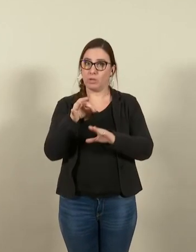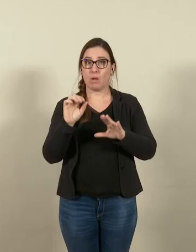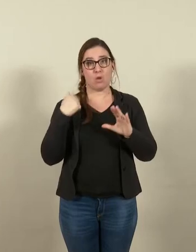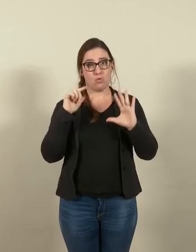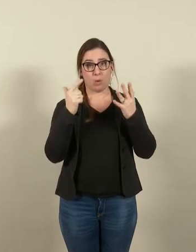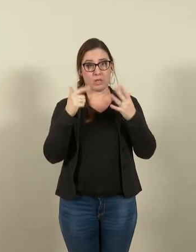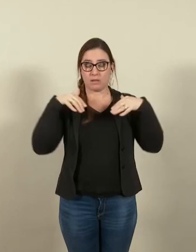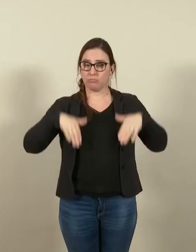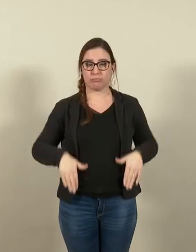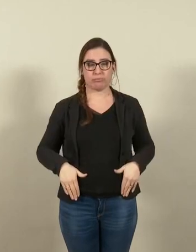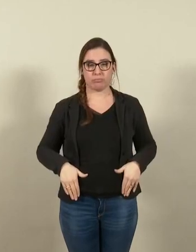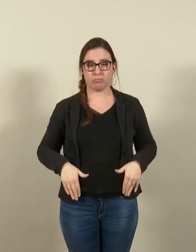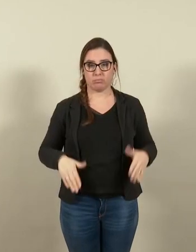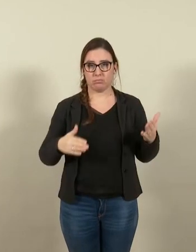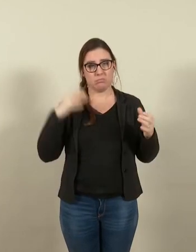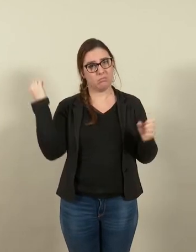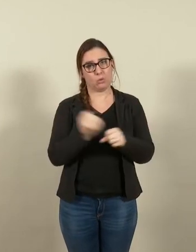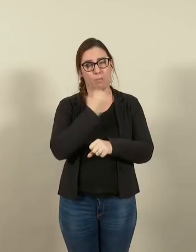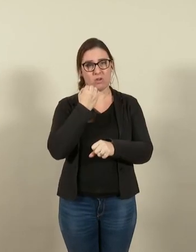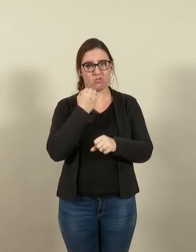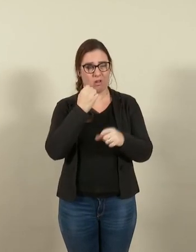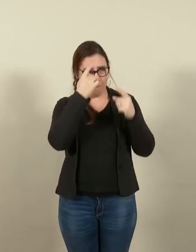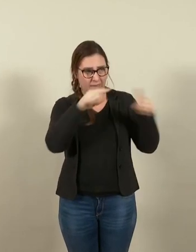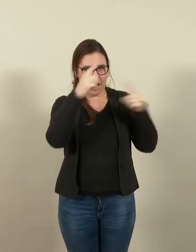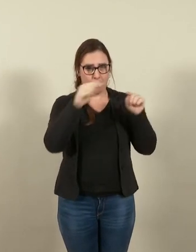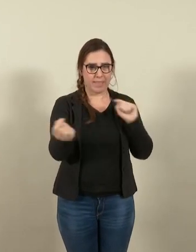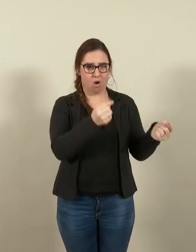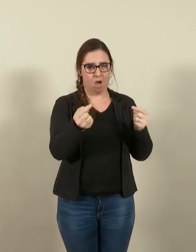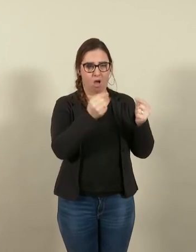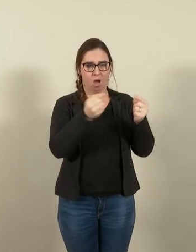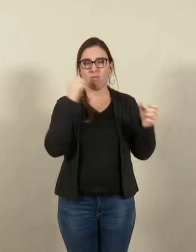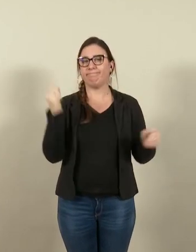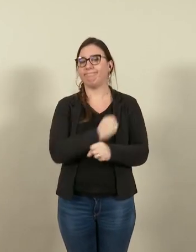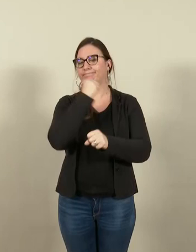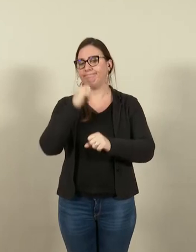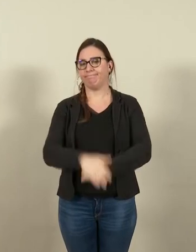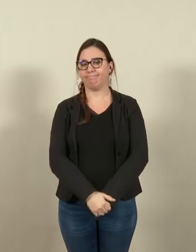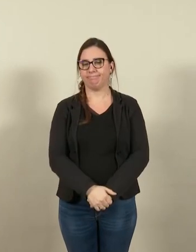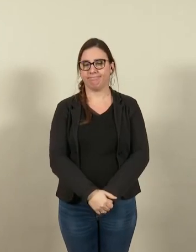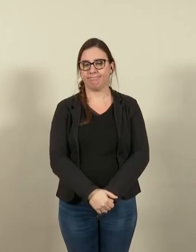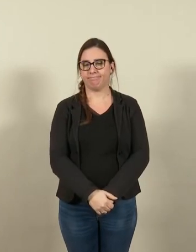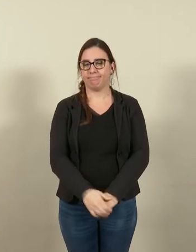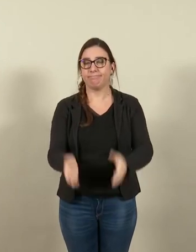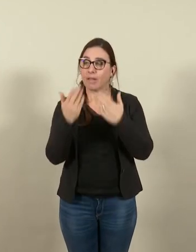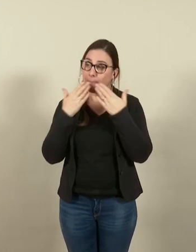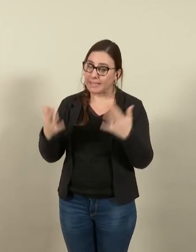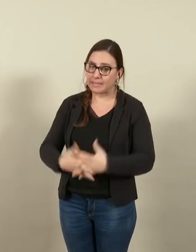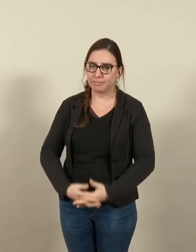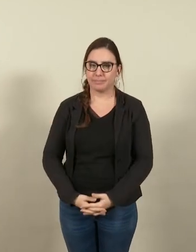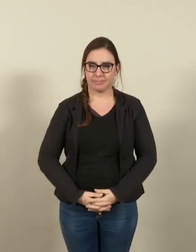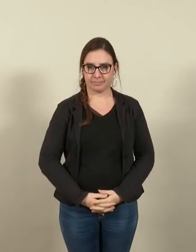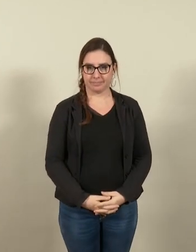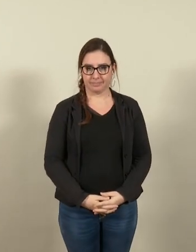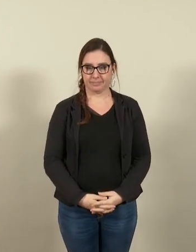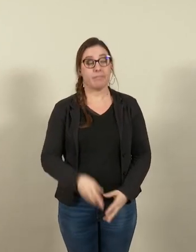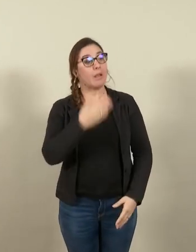7 parce que je trouve vraiment dommage qu'on ne soit pas arrivé à se mettre d'accord je vous remercie